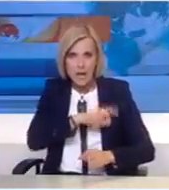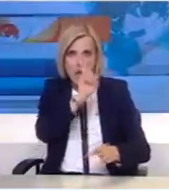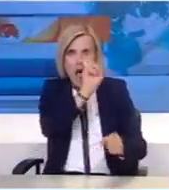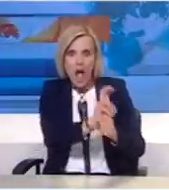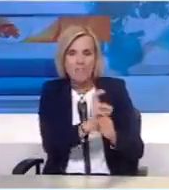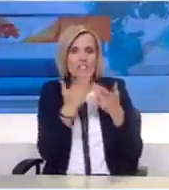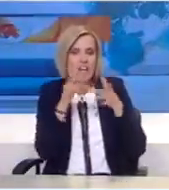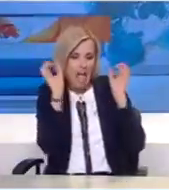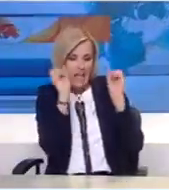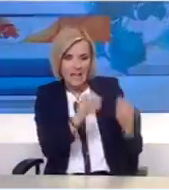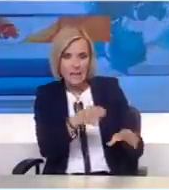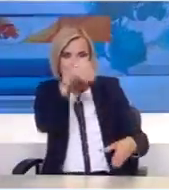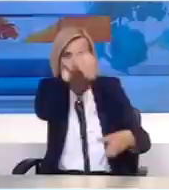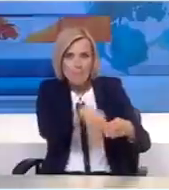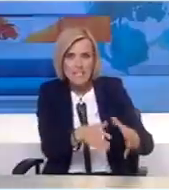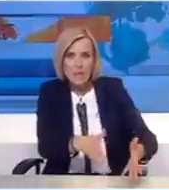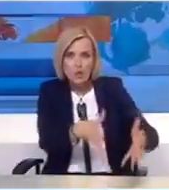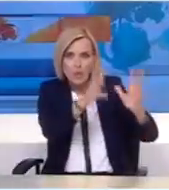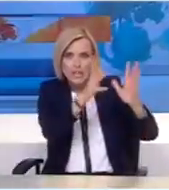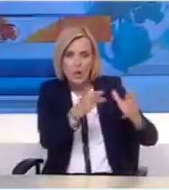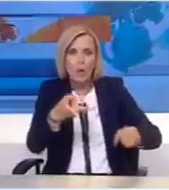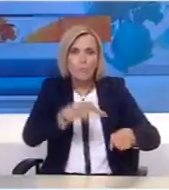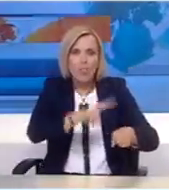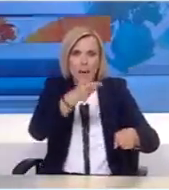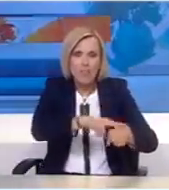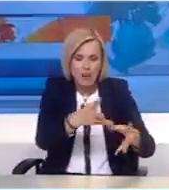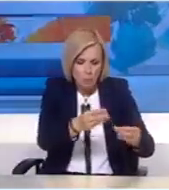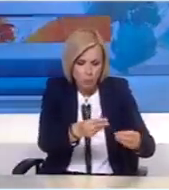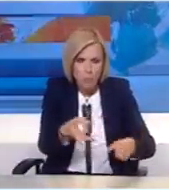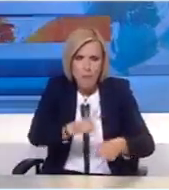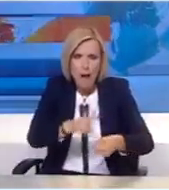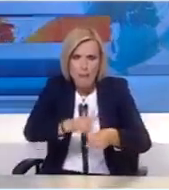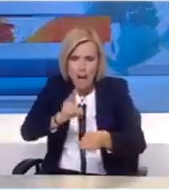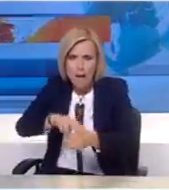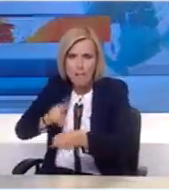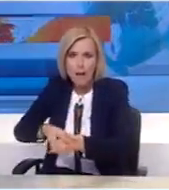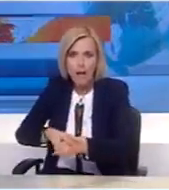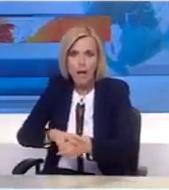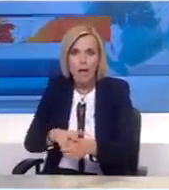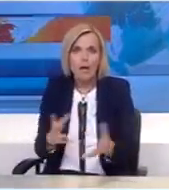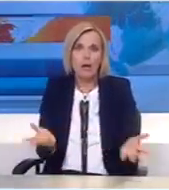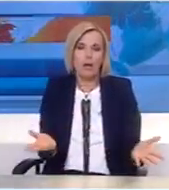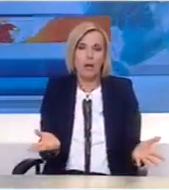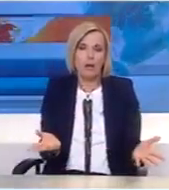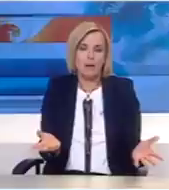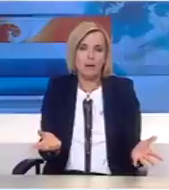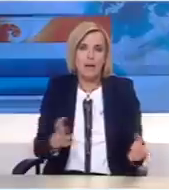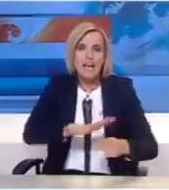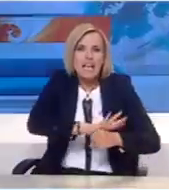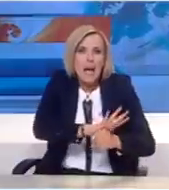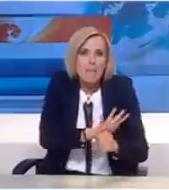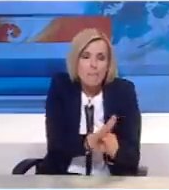με σωρία νεκροφόρων και νεκροθαλάμων, να γεμίζουν από